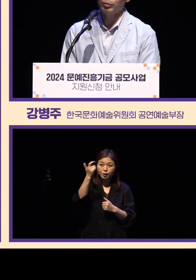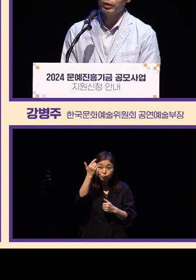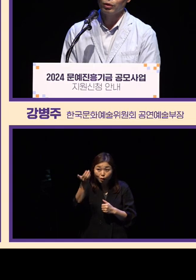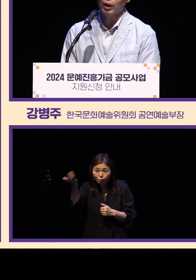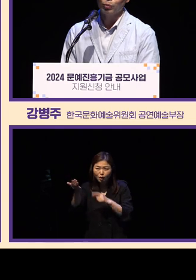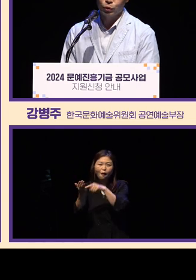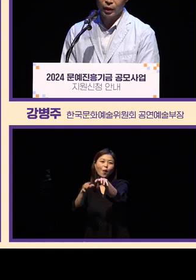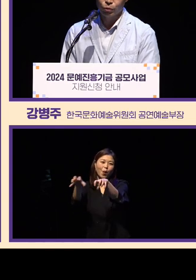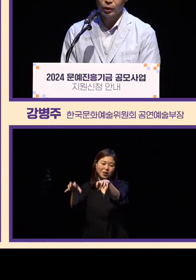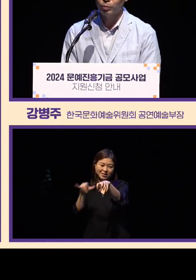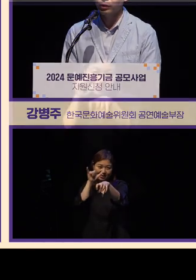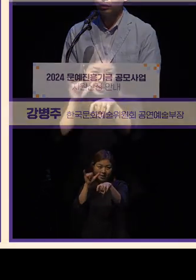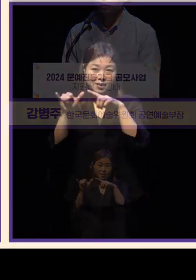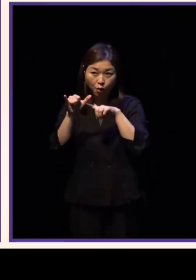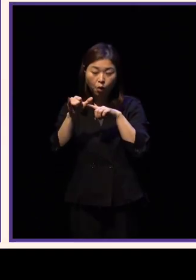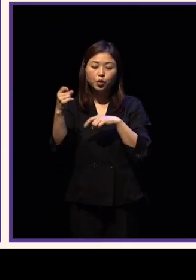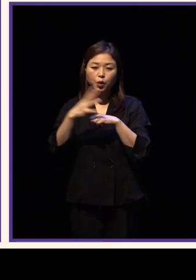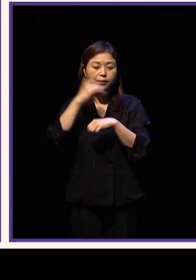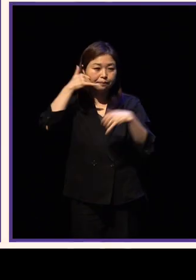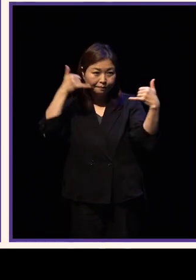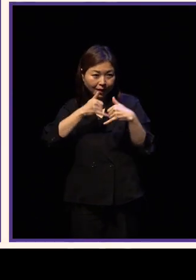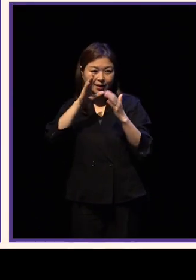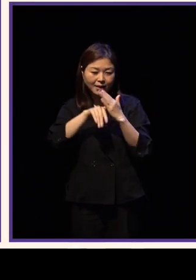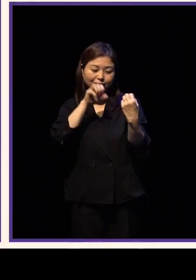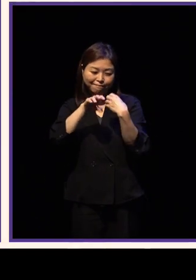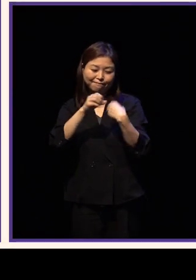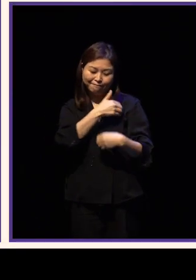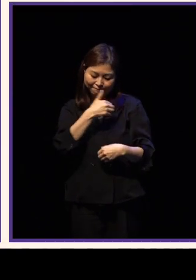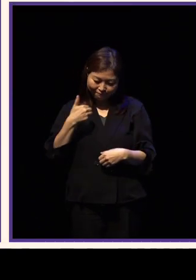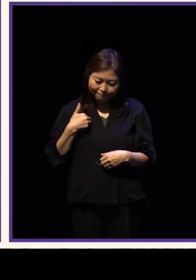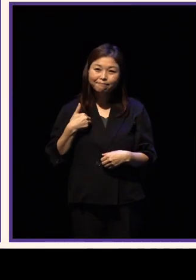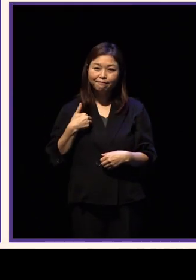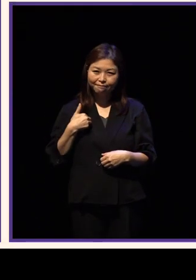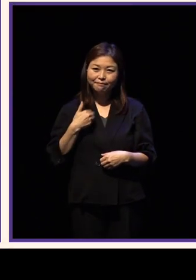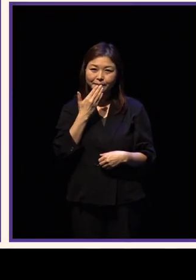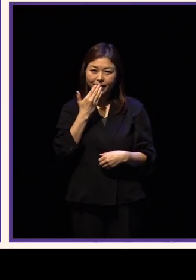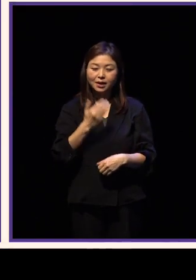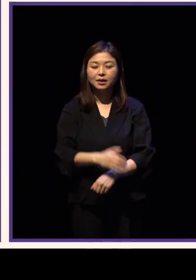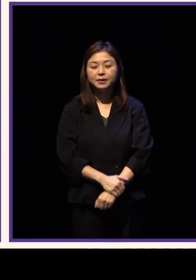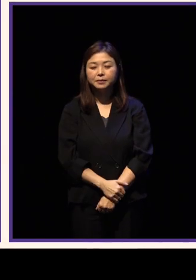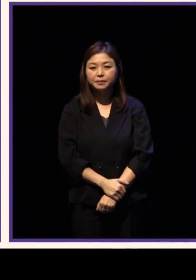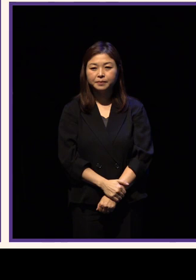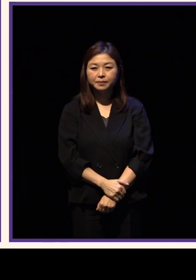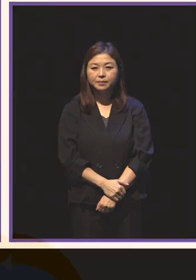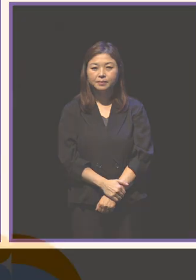오시거나 아니면 전화 문의해 주시면 성심껏 답변 드리도록 하겠습니다. 이상입니다.